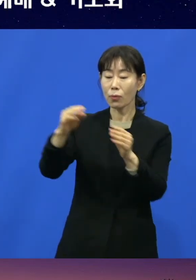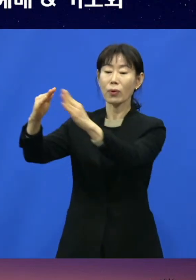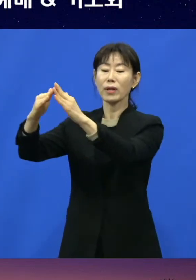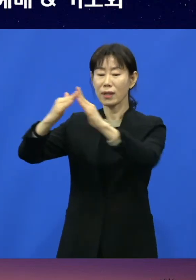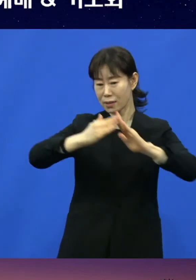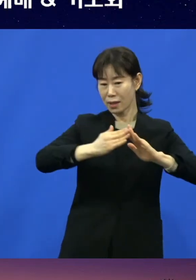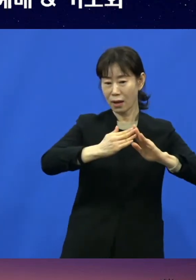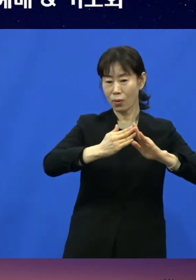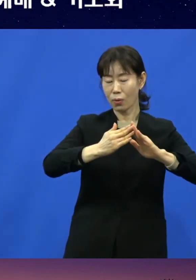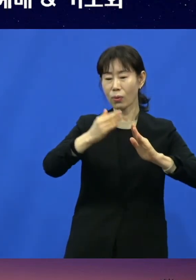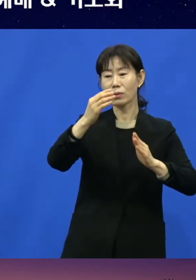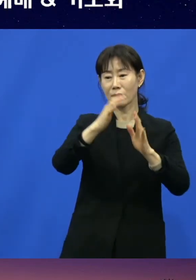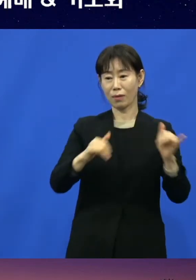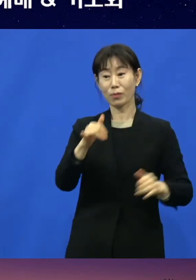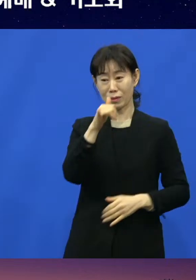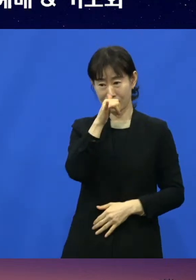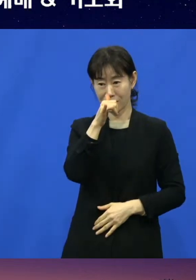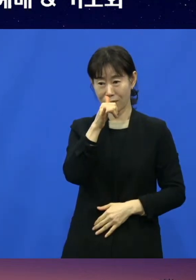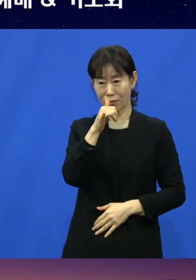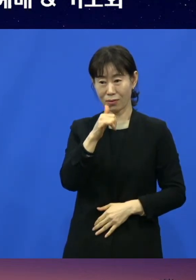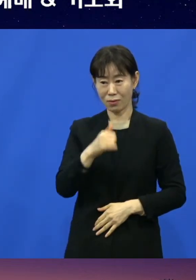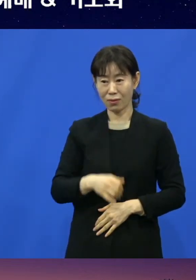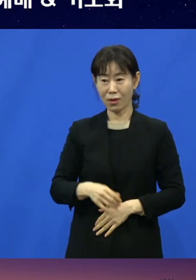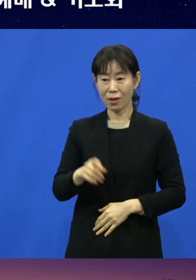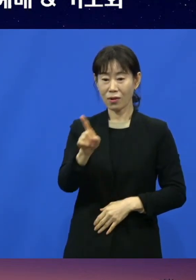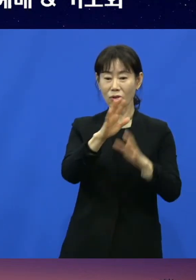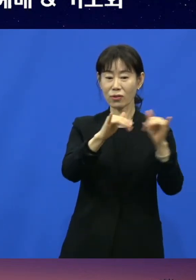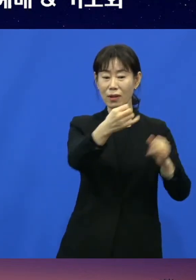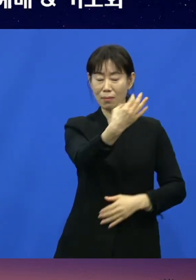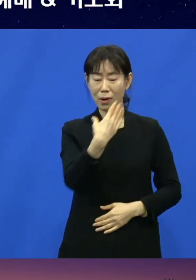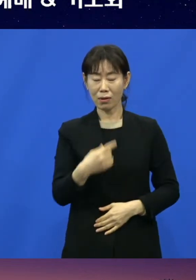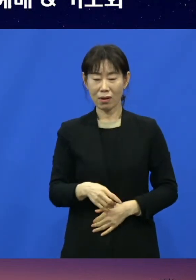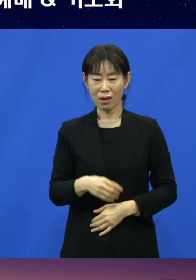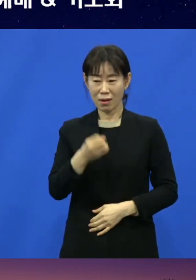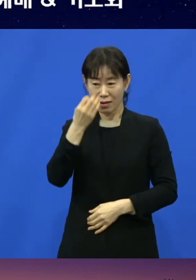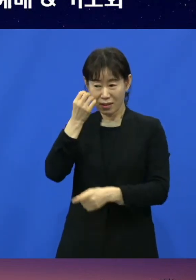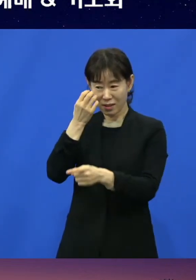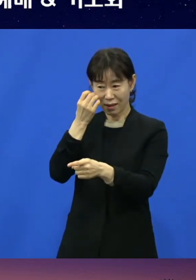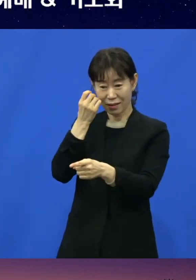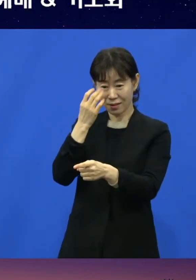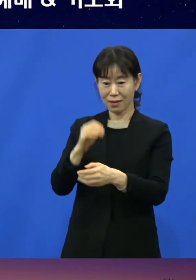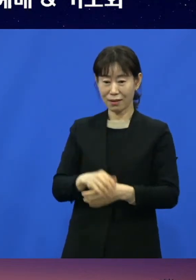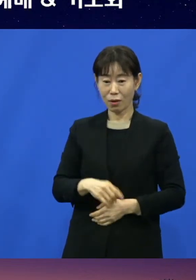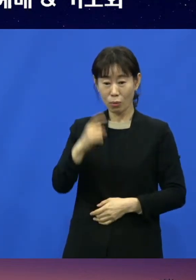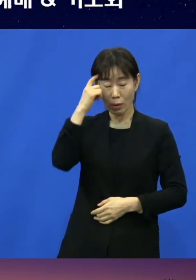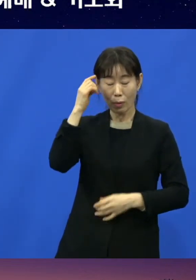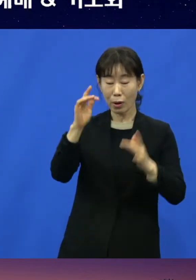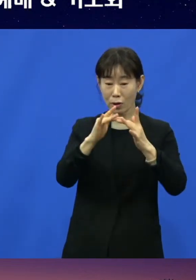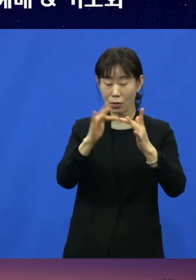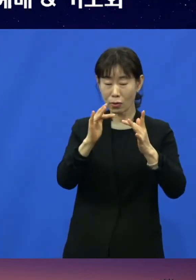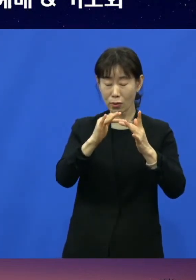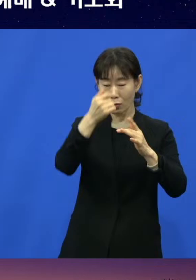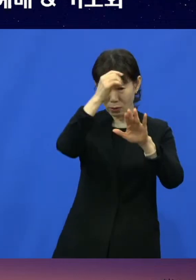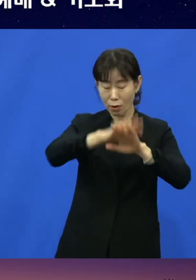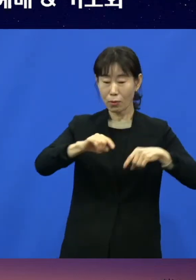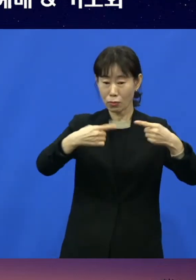그 어떤 사람은 뭘 그냥 인터넷으로 듣지 이사를 가나 그러시는 분이 계시는데 이분은 그게 아니에요. 완전히 꽂힌